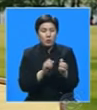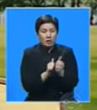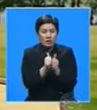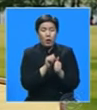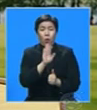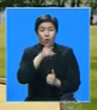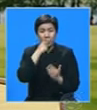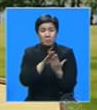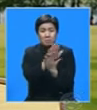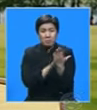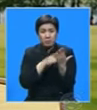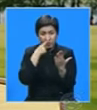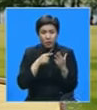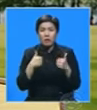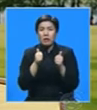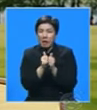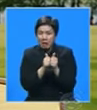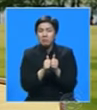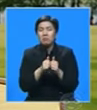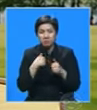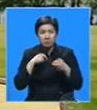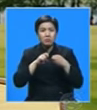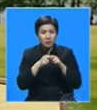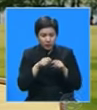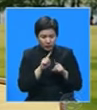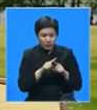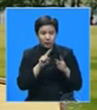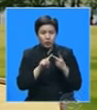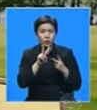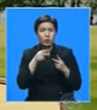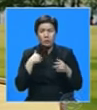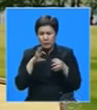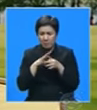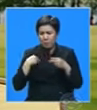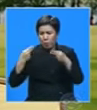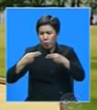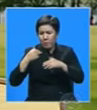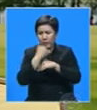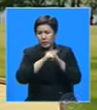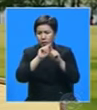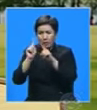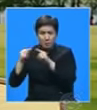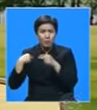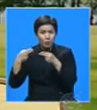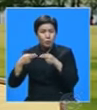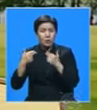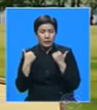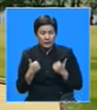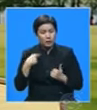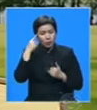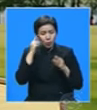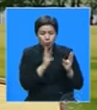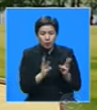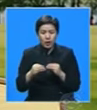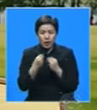งขันสถานการณ์การสู้รบของต่างประเทศในภูมิภาคต่างๆเป็นต้นนะครับการพัฒนาระบบเศรษฐกิจไทยเพื่อให้แข่งขันได้นั้น